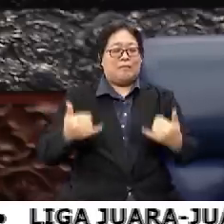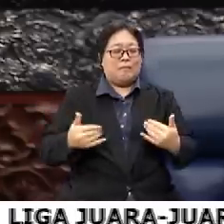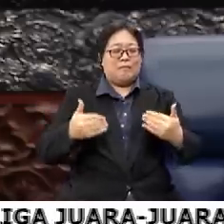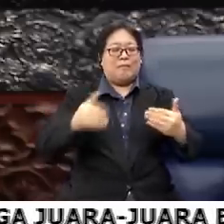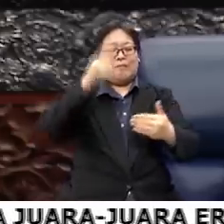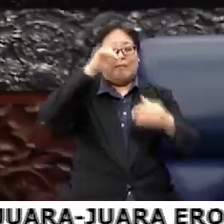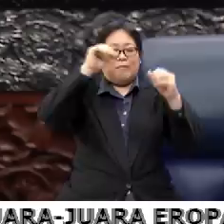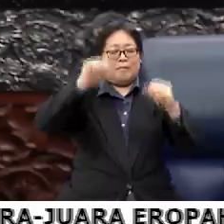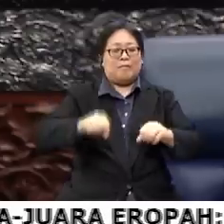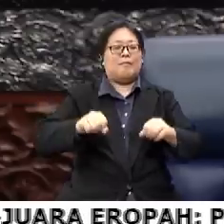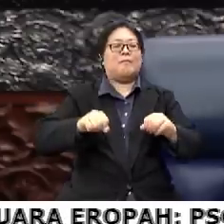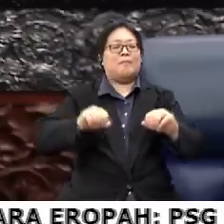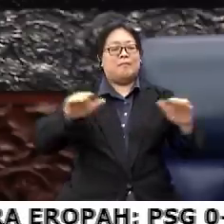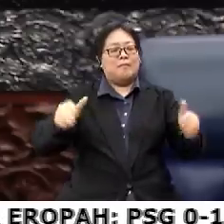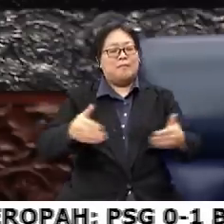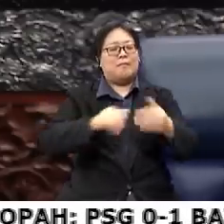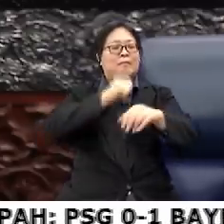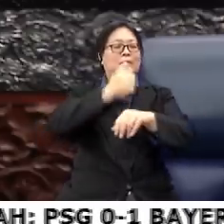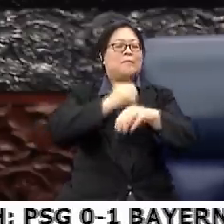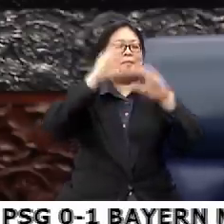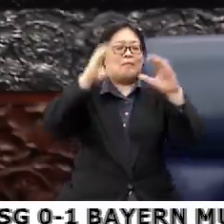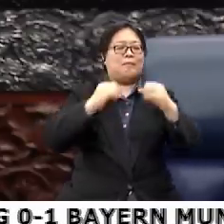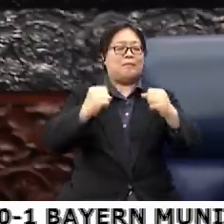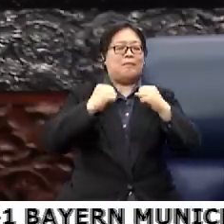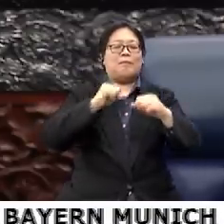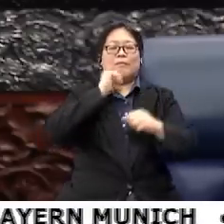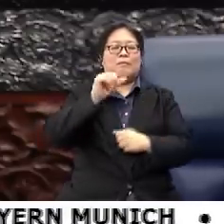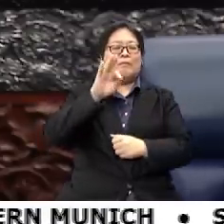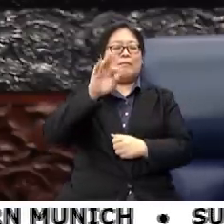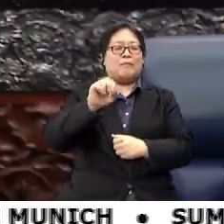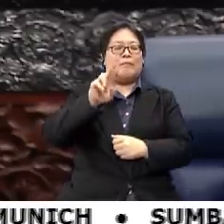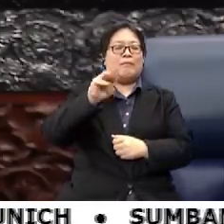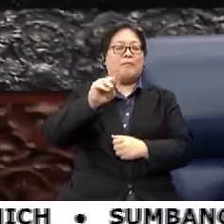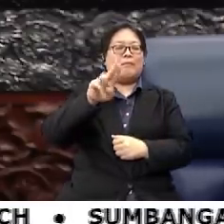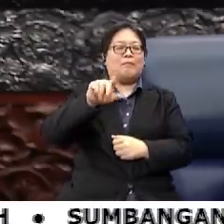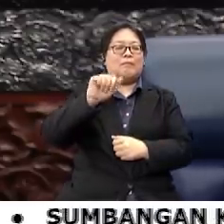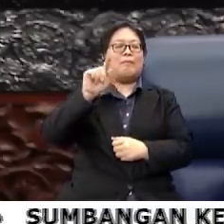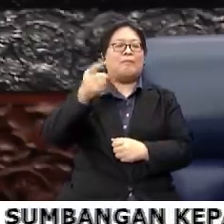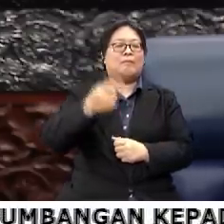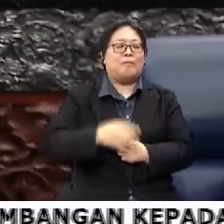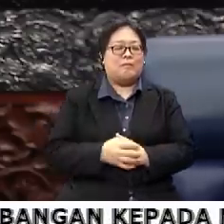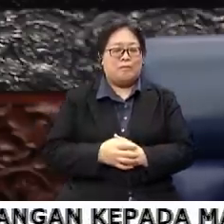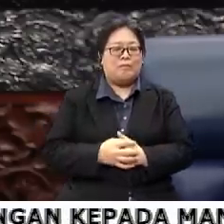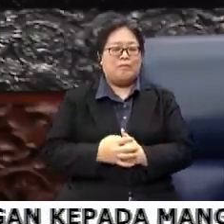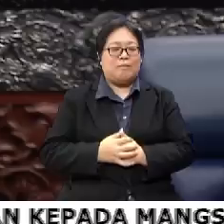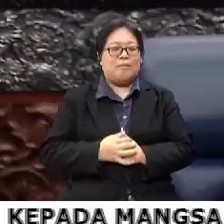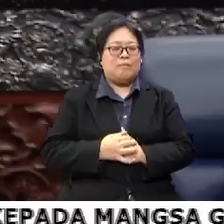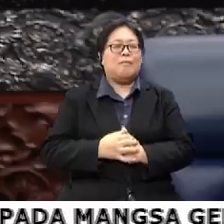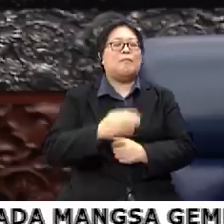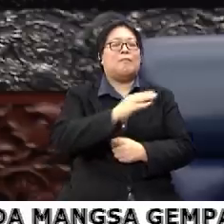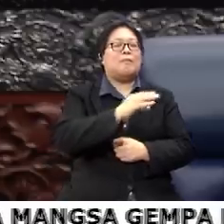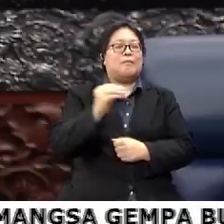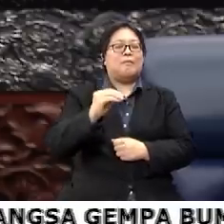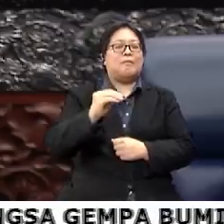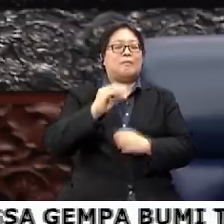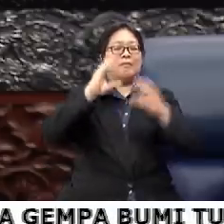mengumumkan langkah-langkah yang lebih konkret dan bukan formula-formula saja, Yang Berhormat Menteri-Menteri. Dan langkah